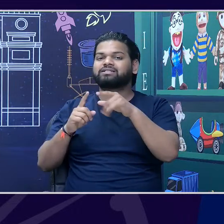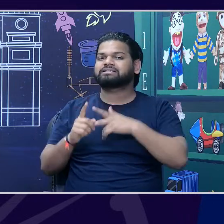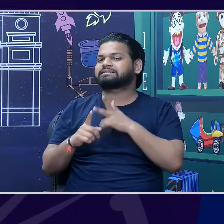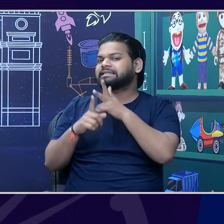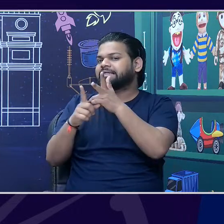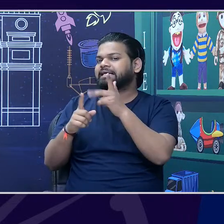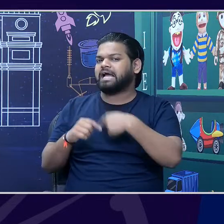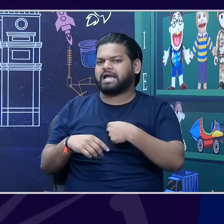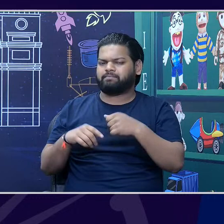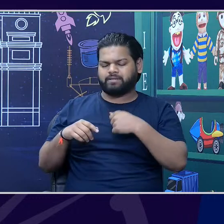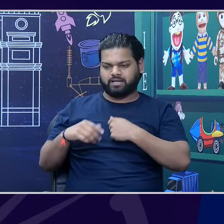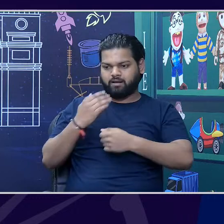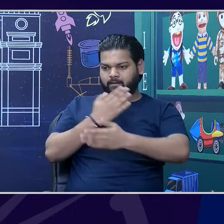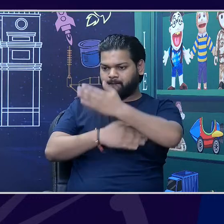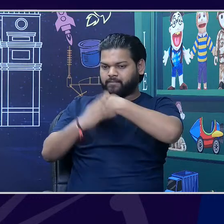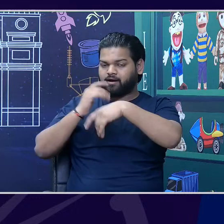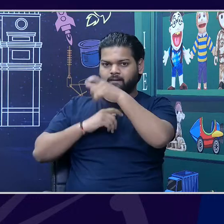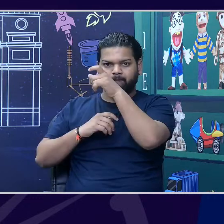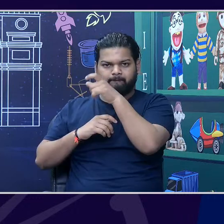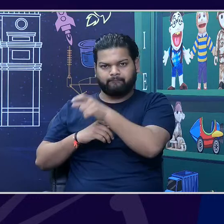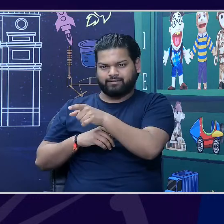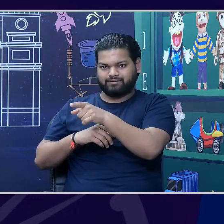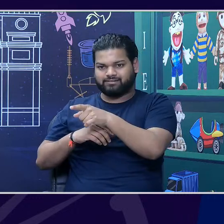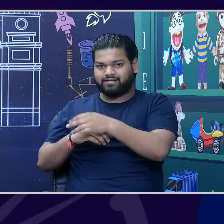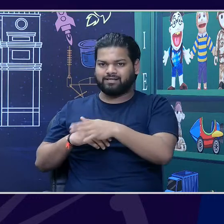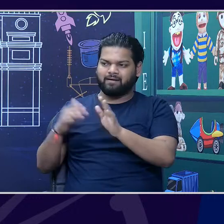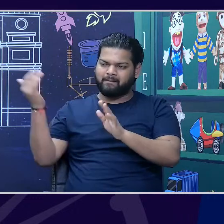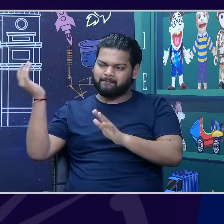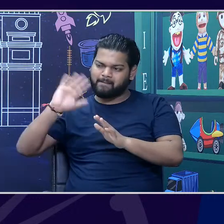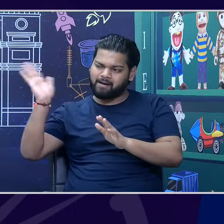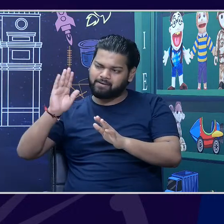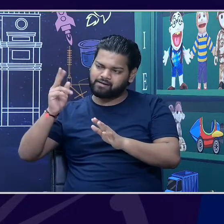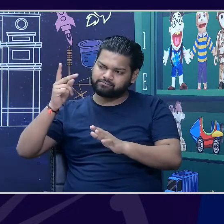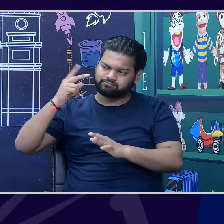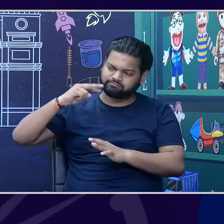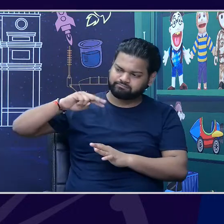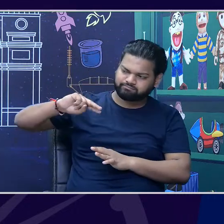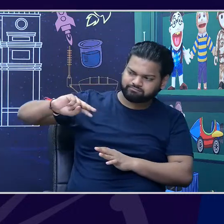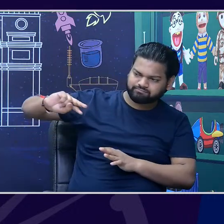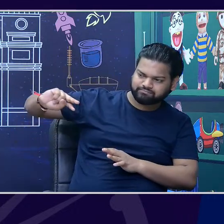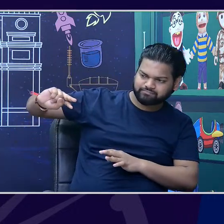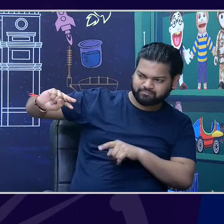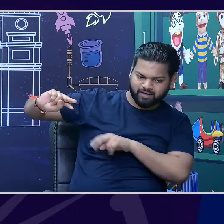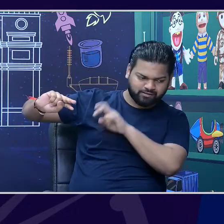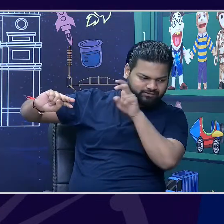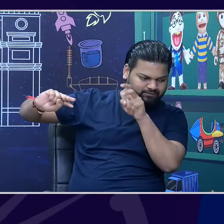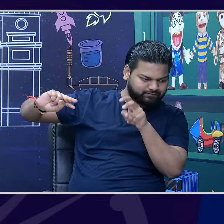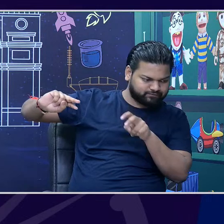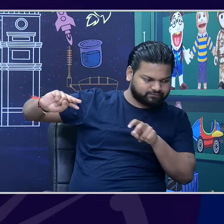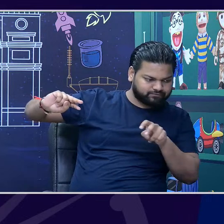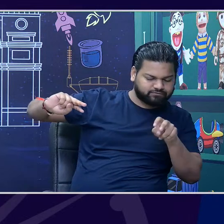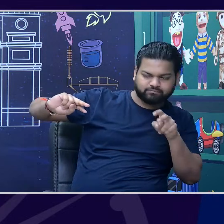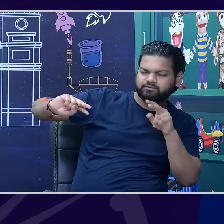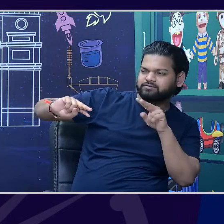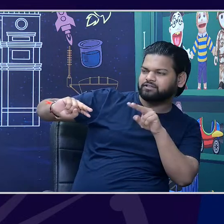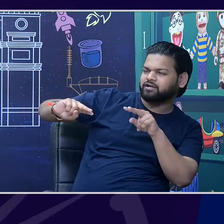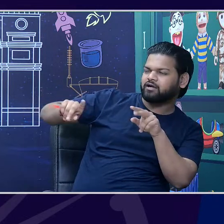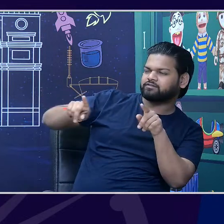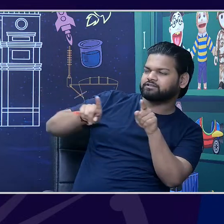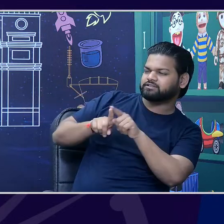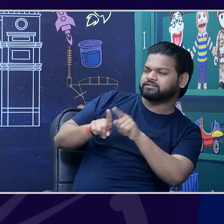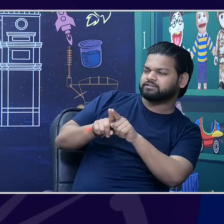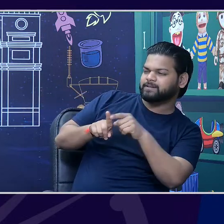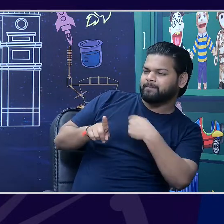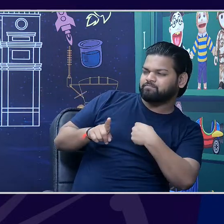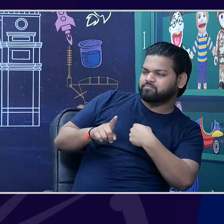सबसे अच्छे वर्जन को, सबसे सक्सेसफुल वर्जन को मैं देख पाया। राइट। और वो वर्जन वो था जिसकी तरफ मैं काफी सालों से बढ़ रहा